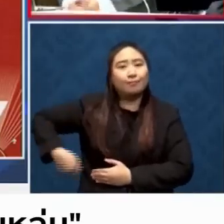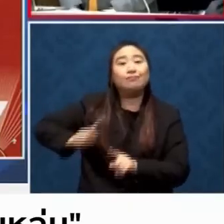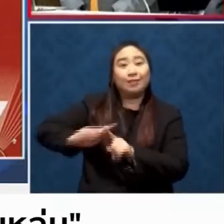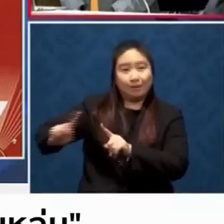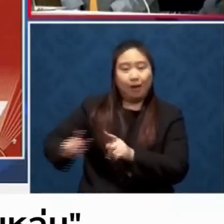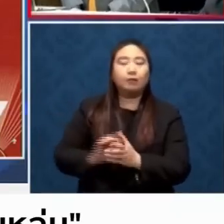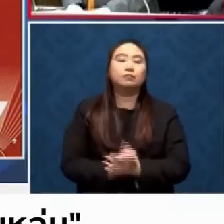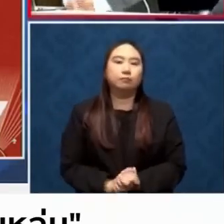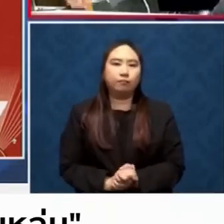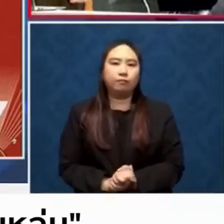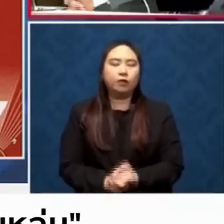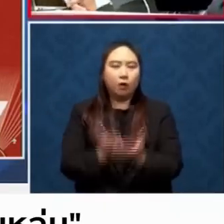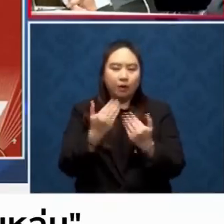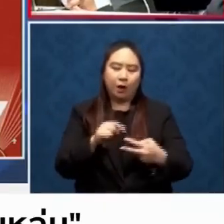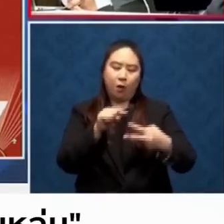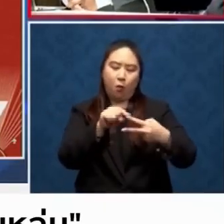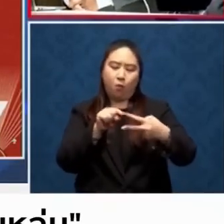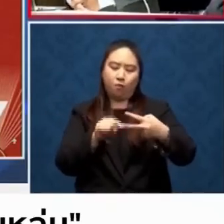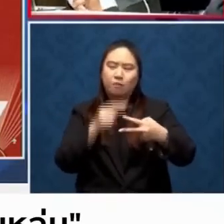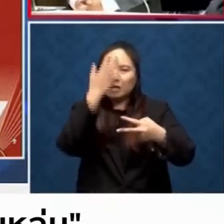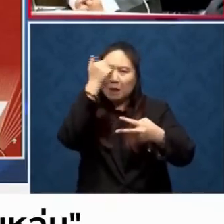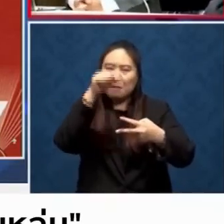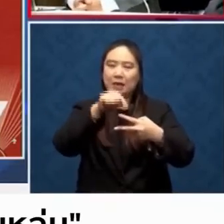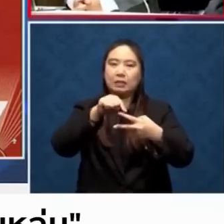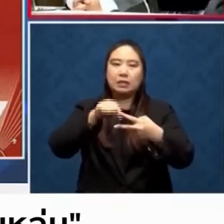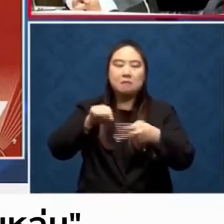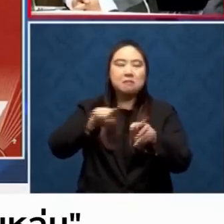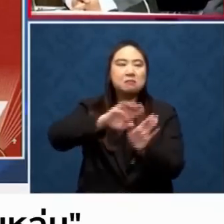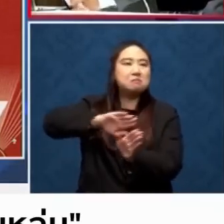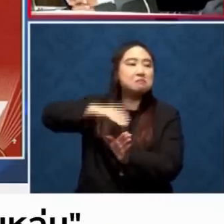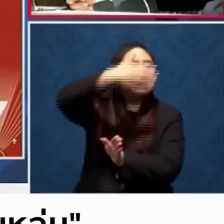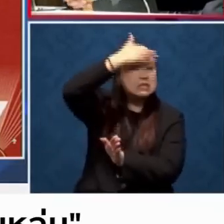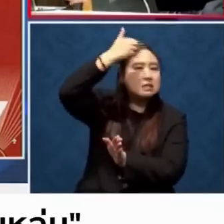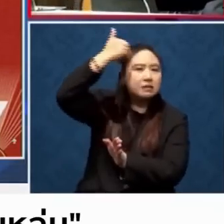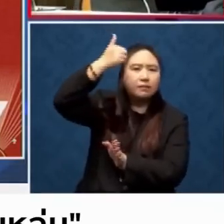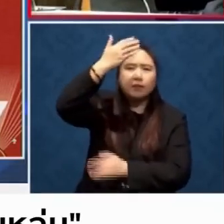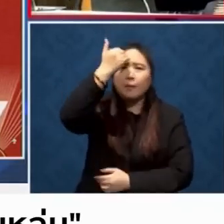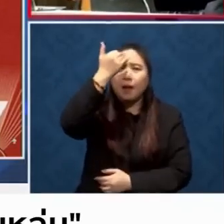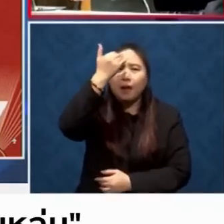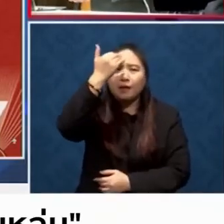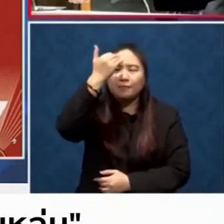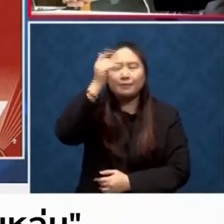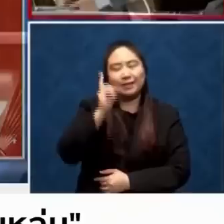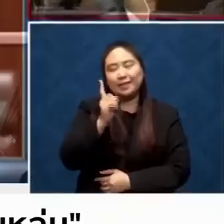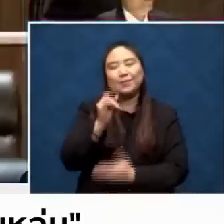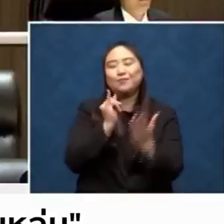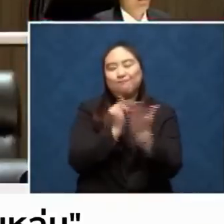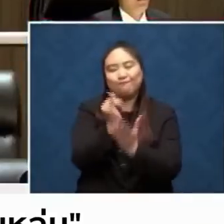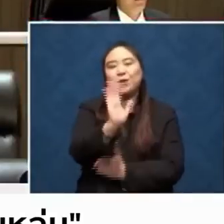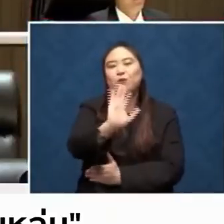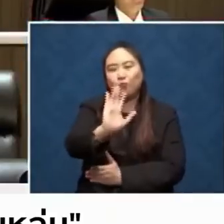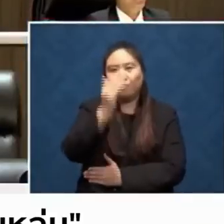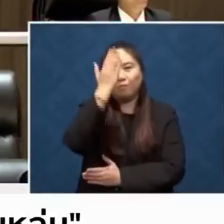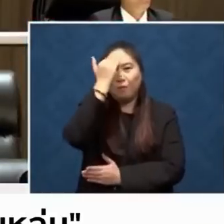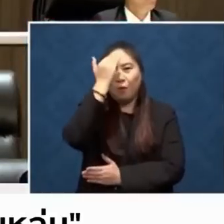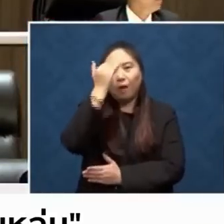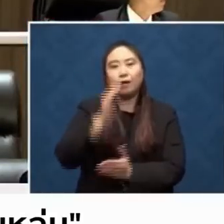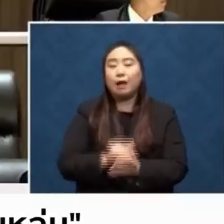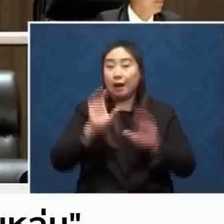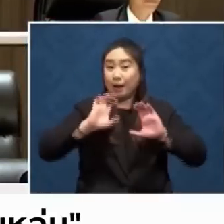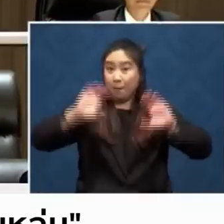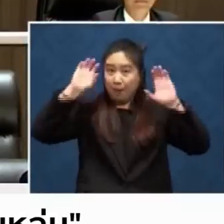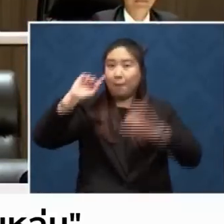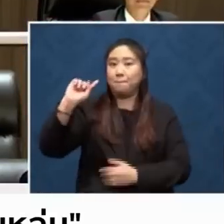างด้าวแล้วนายกรัฐมนตรีก็ไม่ได้กล่าวถึงพี่น้องแรงงานอีกเลยไม่มีรายละเอียดบอกว่าระบบสวัสดิการที่เหมาะสมคืออะไร